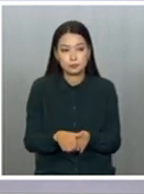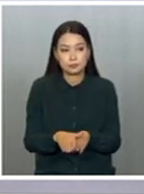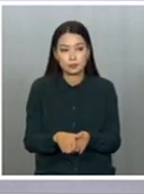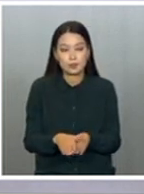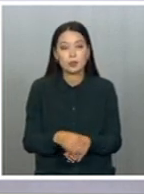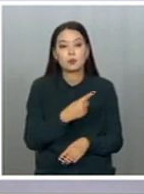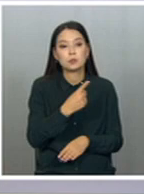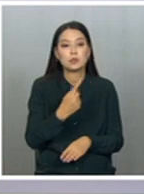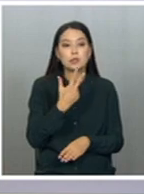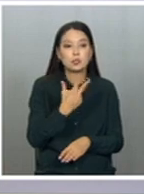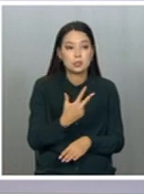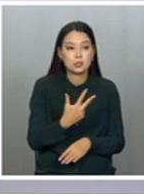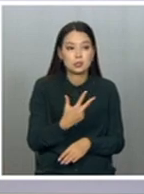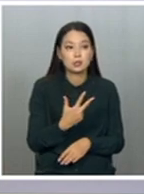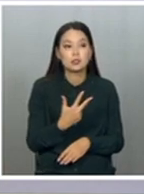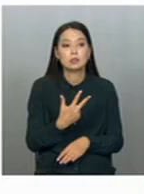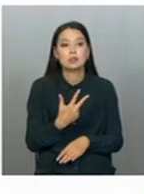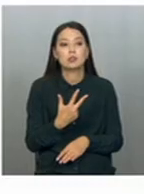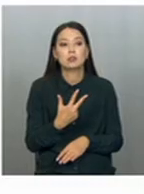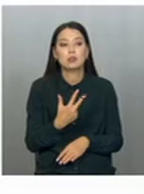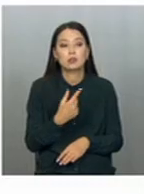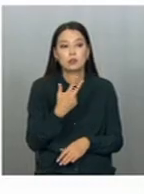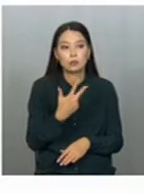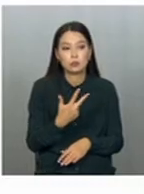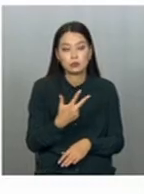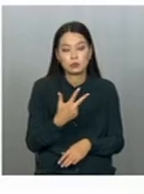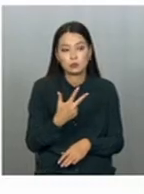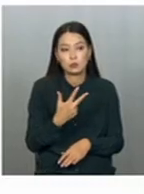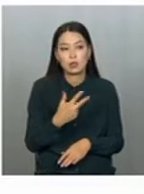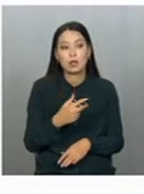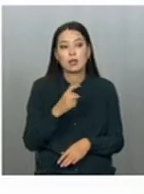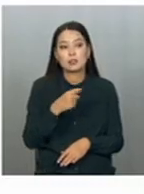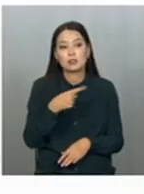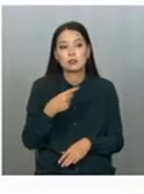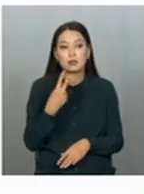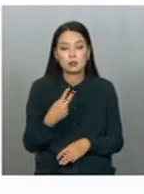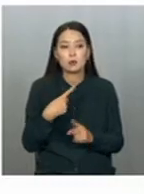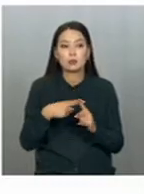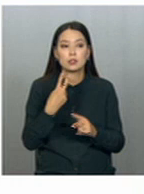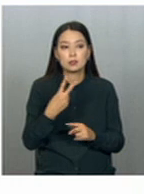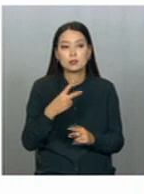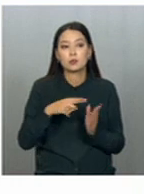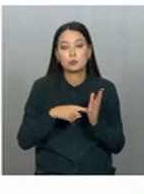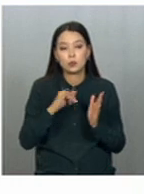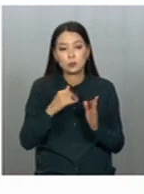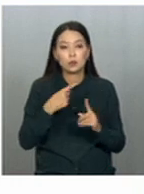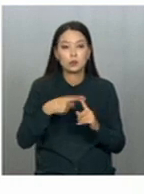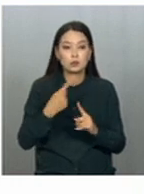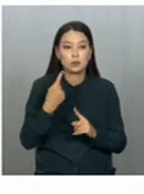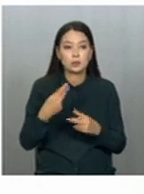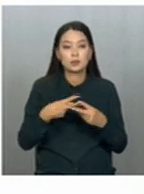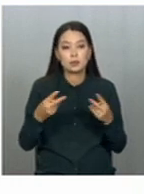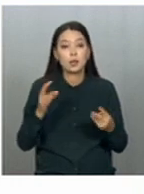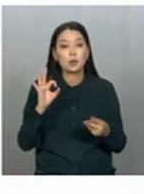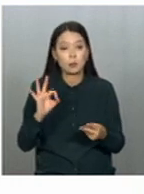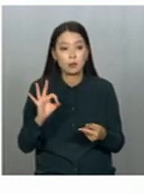Сонда минус 3, міні, x азайтылған 2 қосылған 2 көбейтілген y қосылған 1 тең